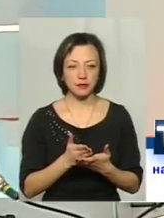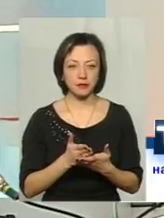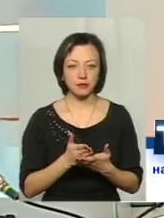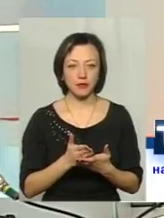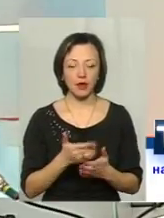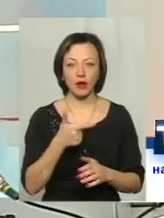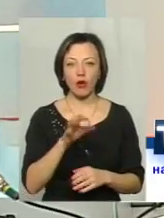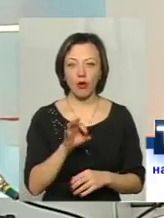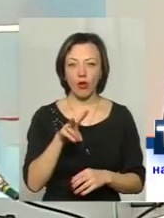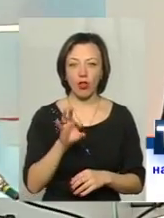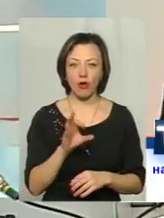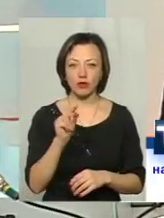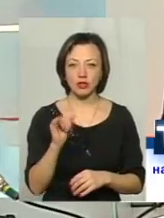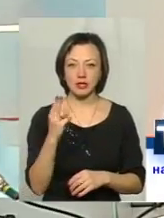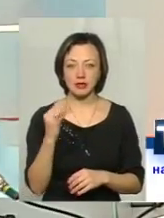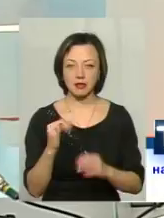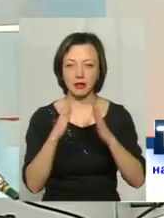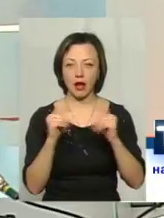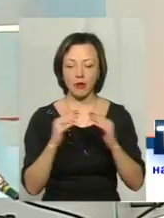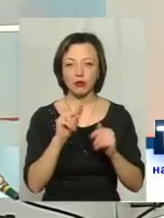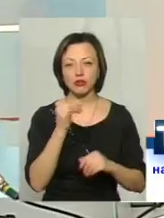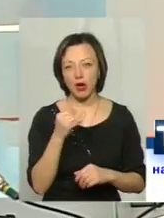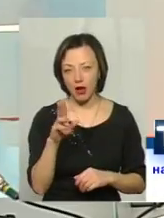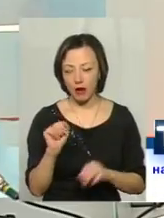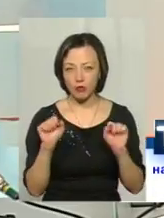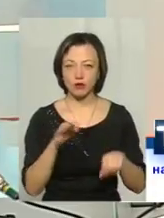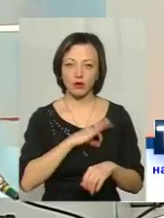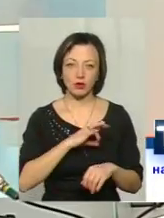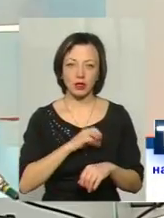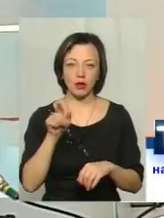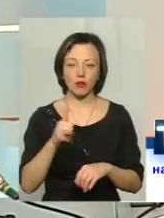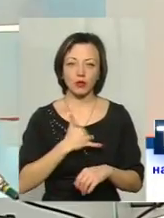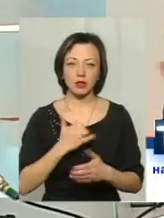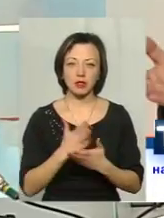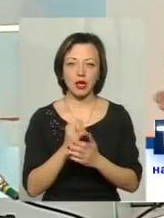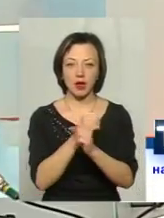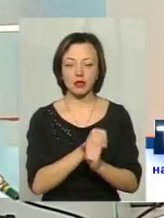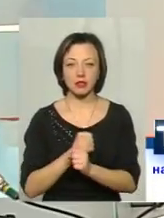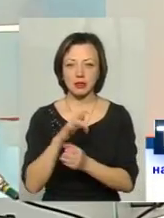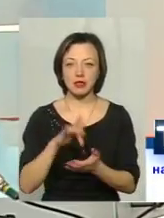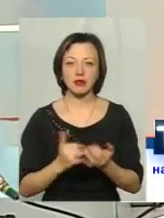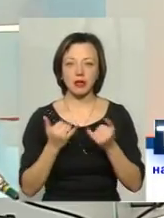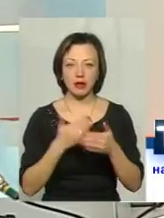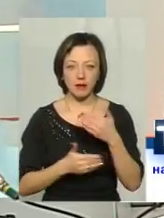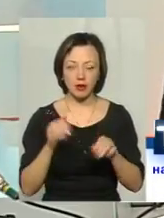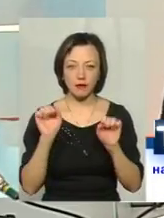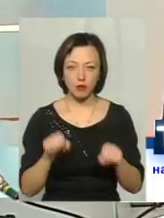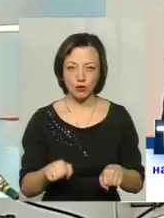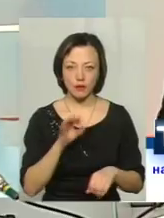в Головчинцях табір Чайка, ми можемо його використовувати. Там у нас є рекреаційний центр для інвалідів, теж ми